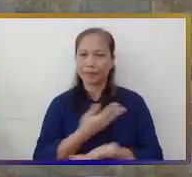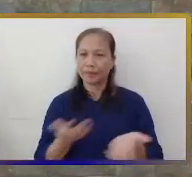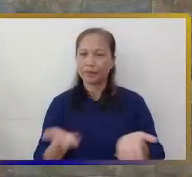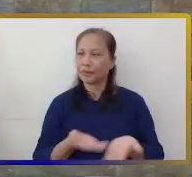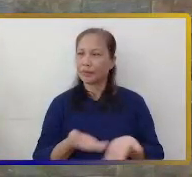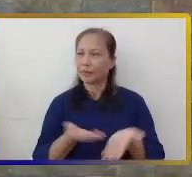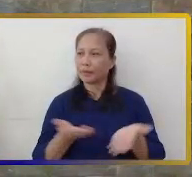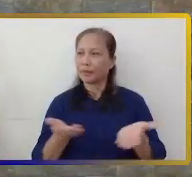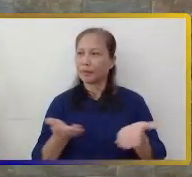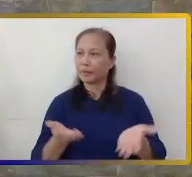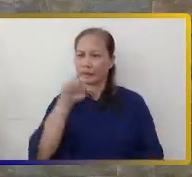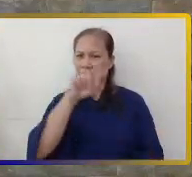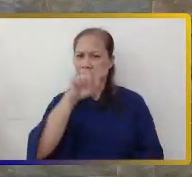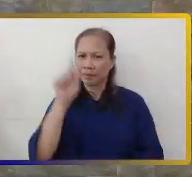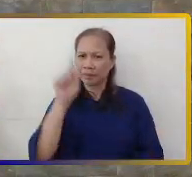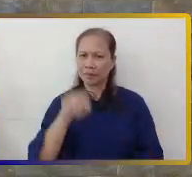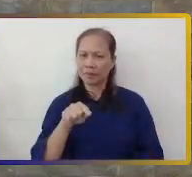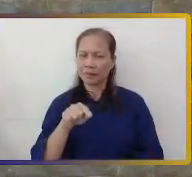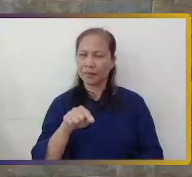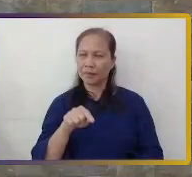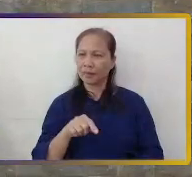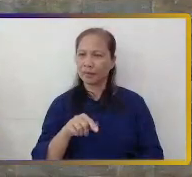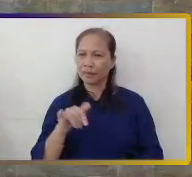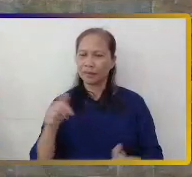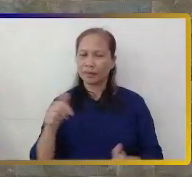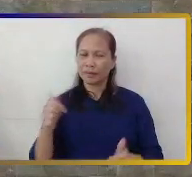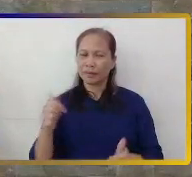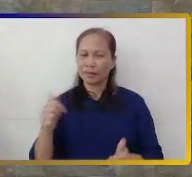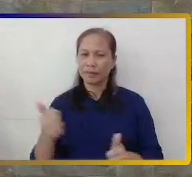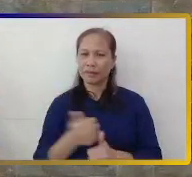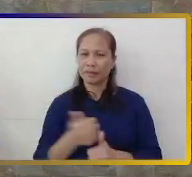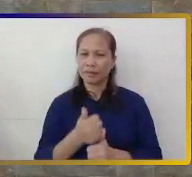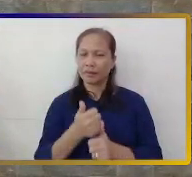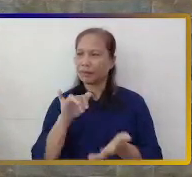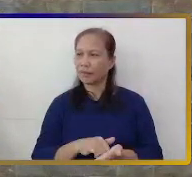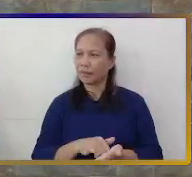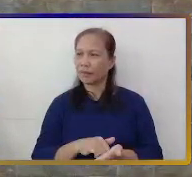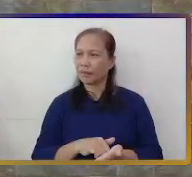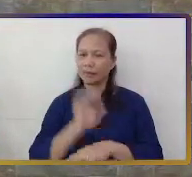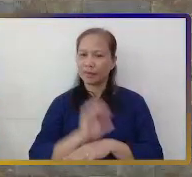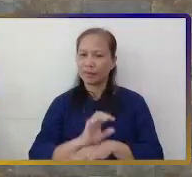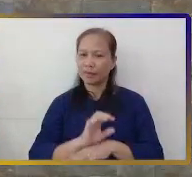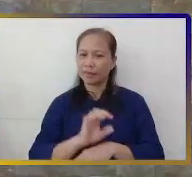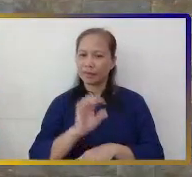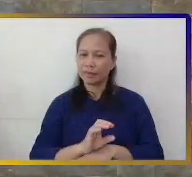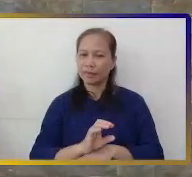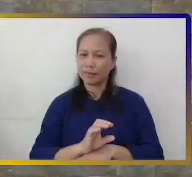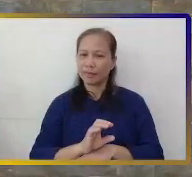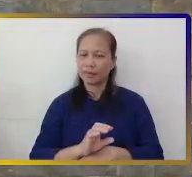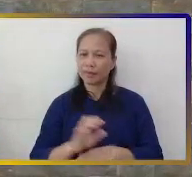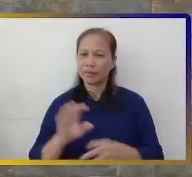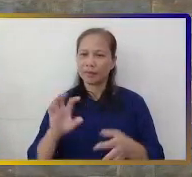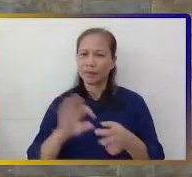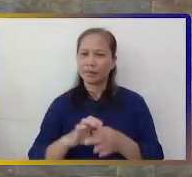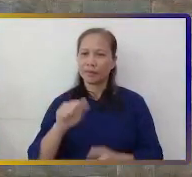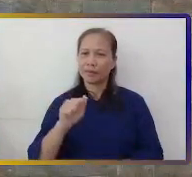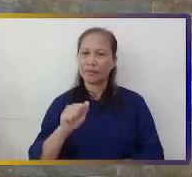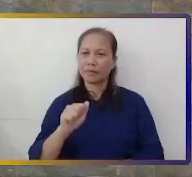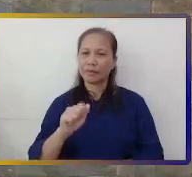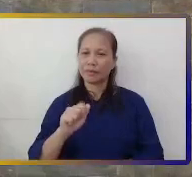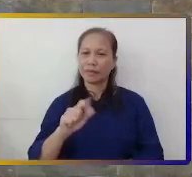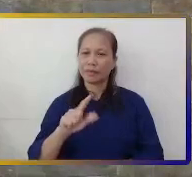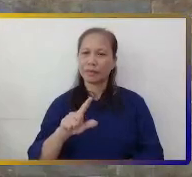kini question po sila in fact inaatake po sila that the church of the albanes is